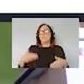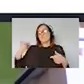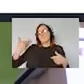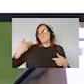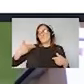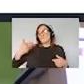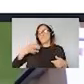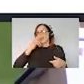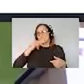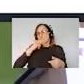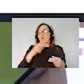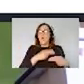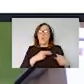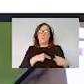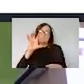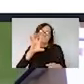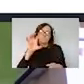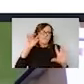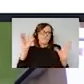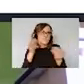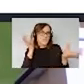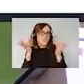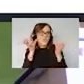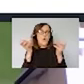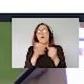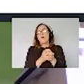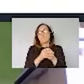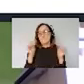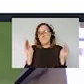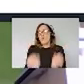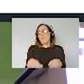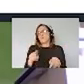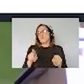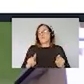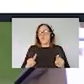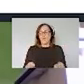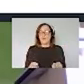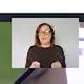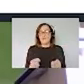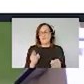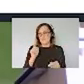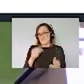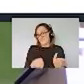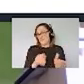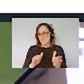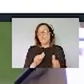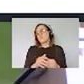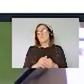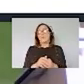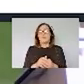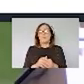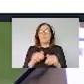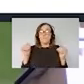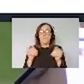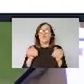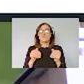my mamy też komisję, słuchamy i słuchają wszyscy, słucha widownia, więc jakby można to zorganizować również w ten sposób i